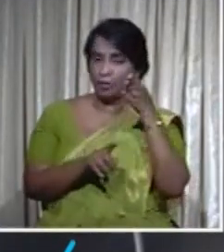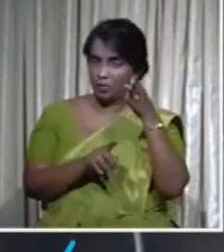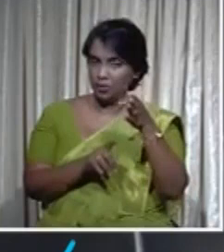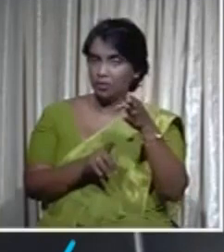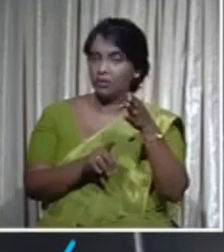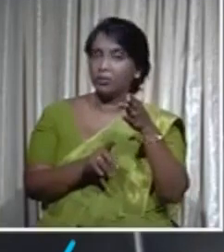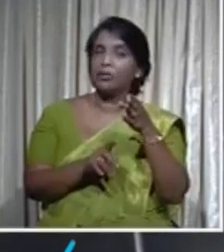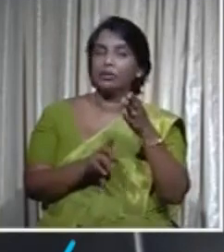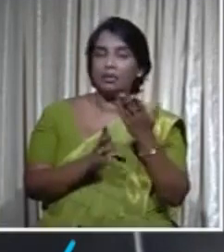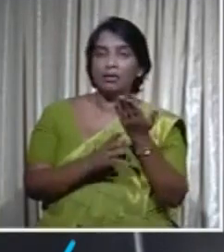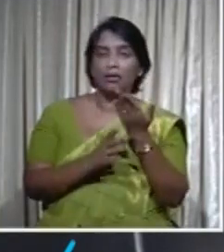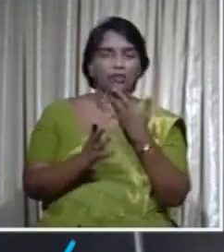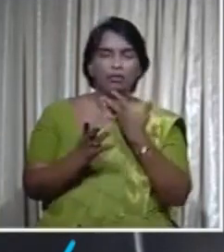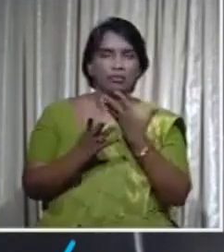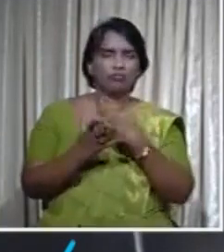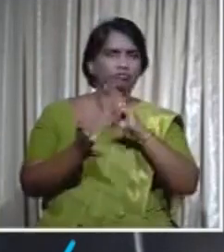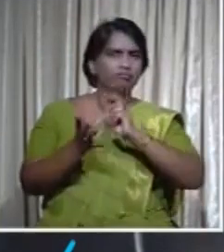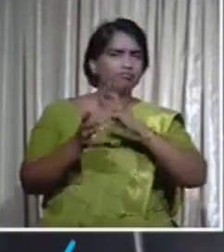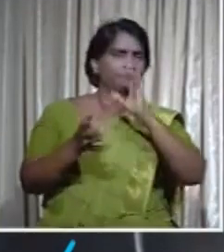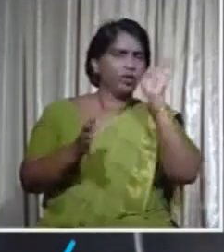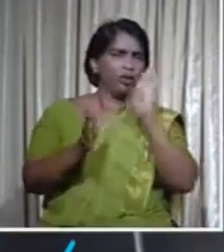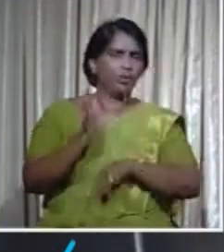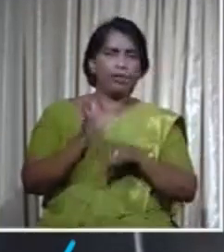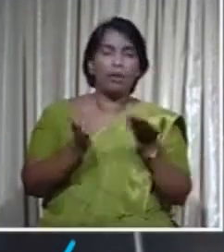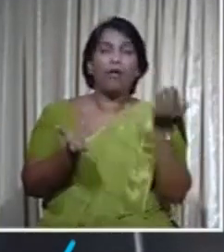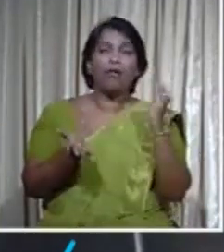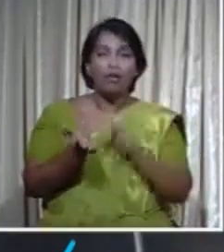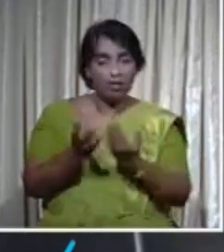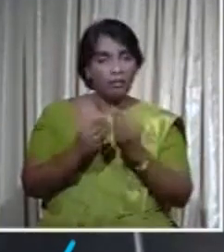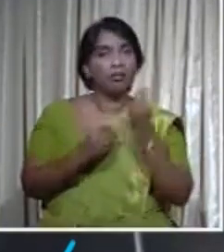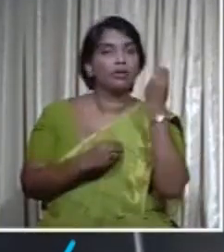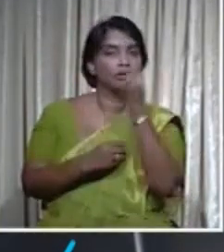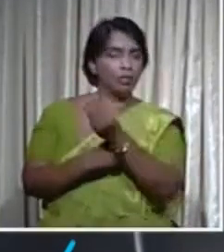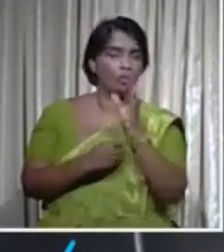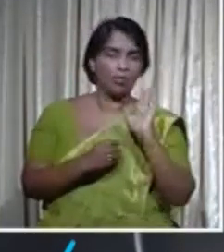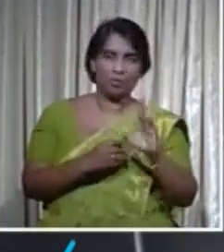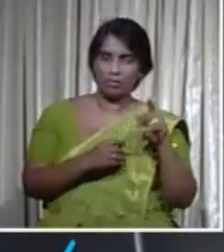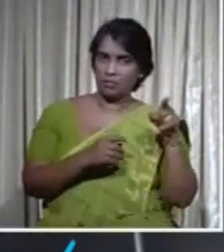திரும்பவும் ஒப்படைக்க வேண்டும் என்ற அந்த கேள்வியை அந்த அந்த அந்த